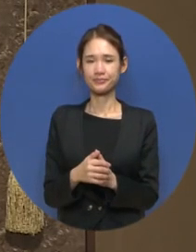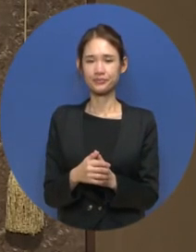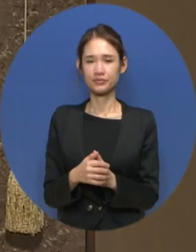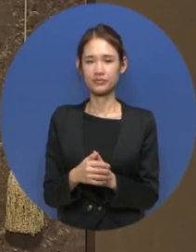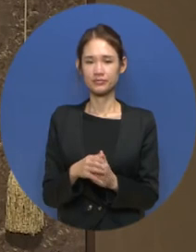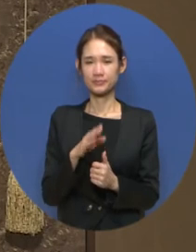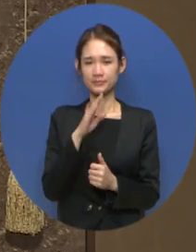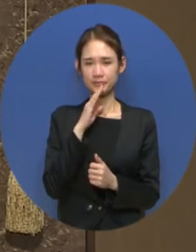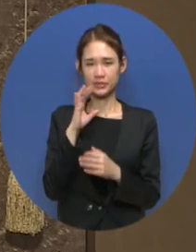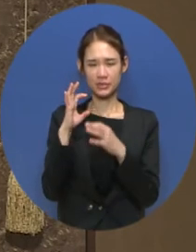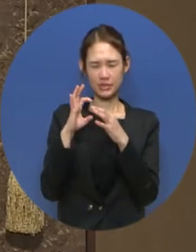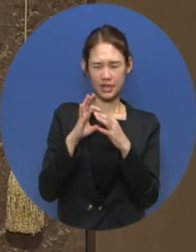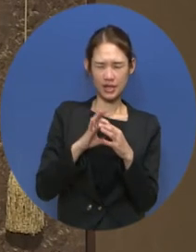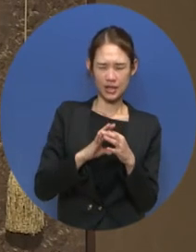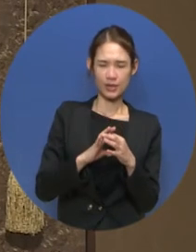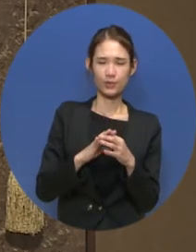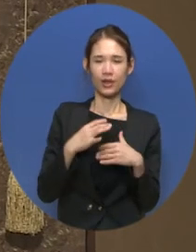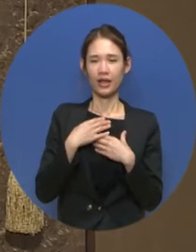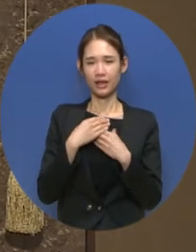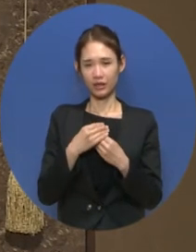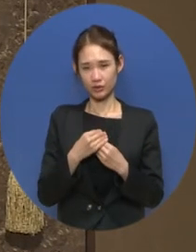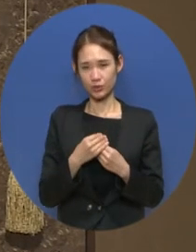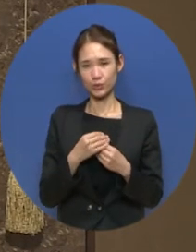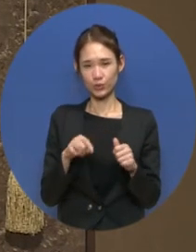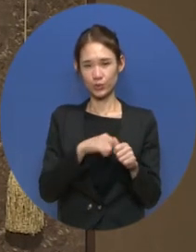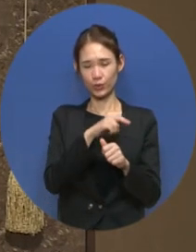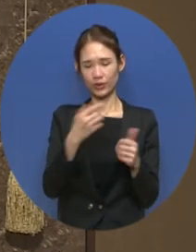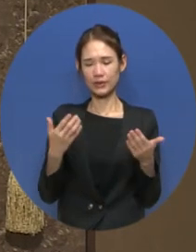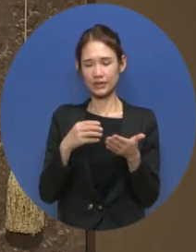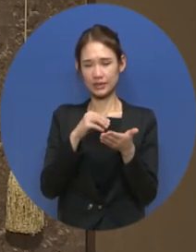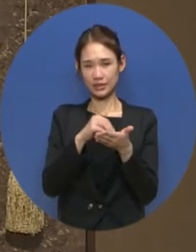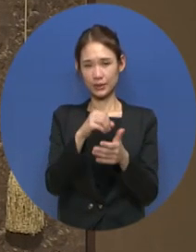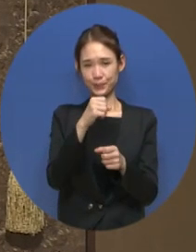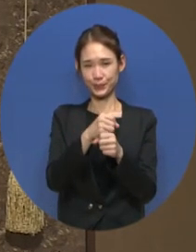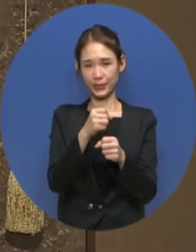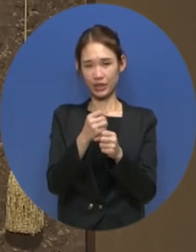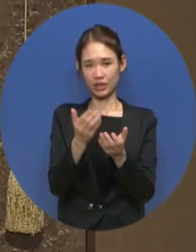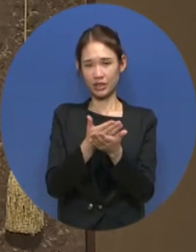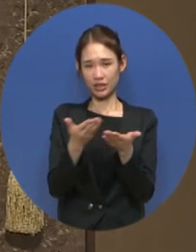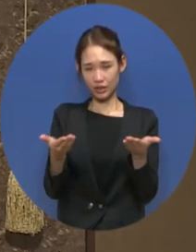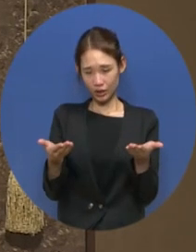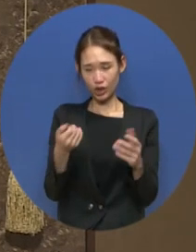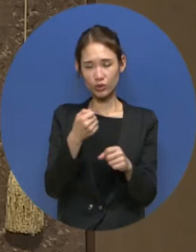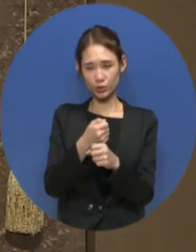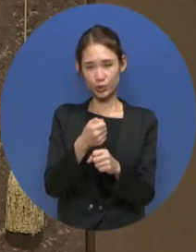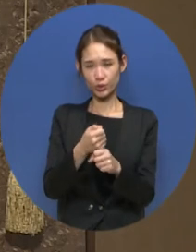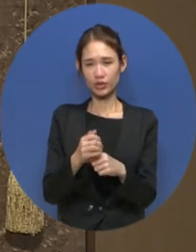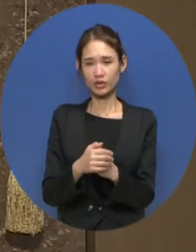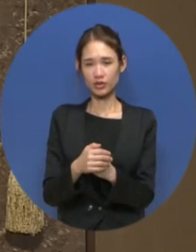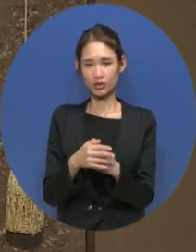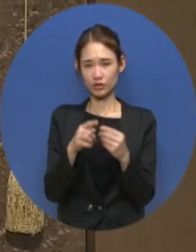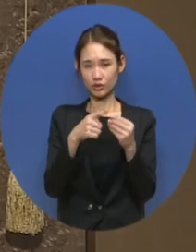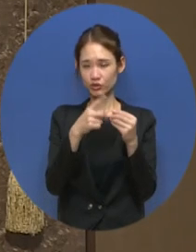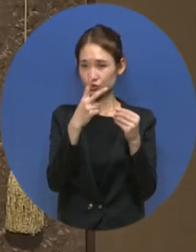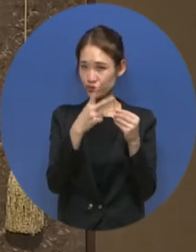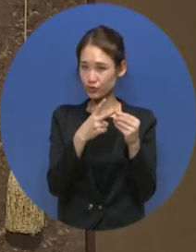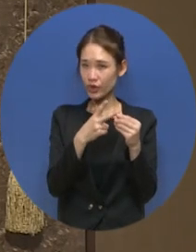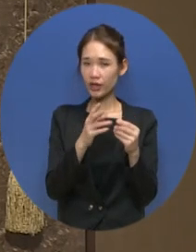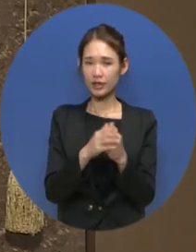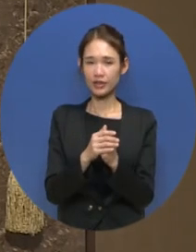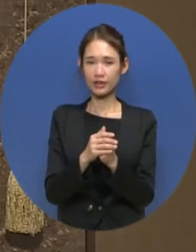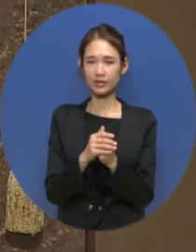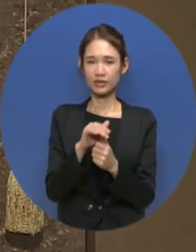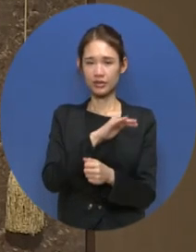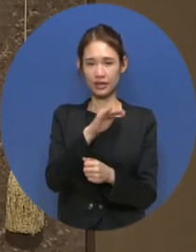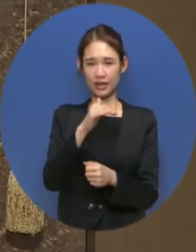우리 정말 지속적이고 안정적으로 그분들이 일할 수 있는 일자리를 제공하는 것. 네, 두 가지를 저희가